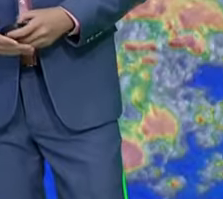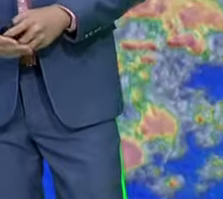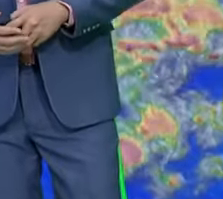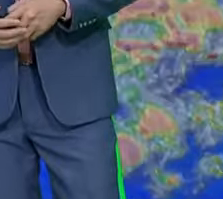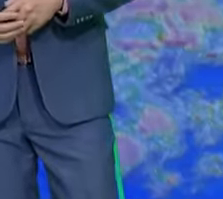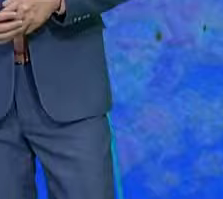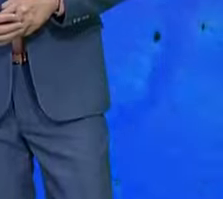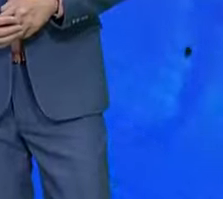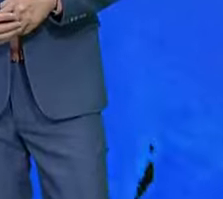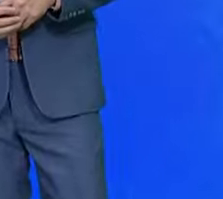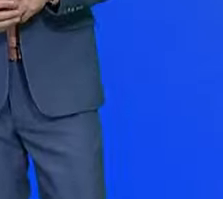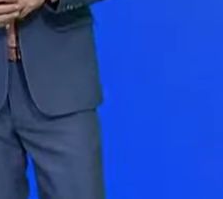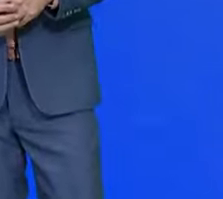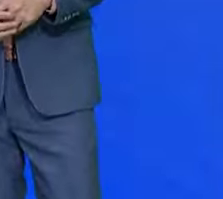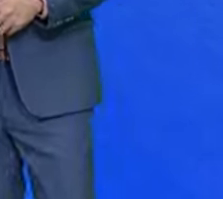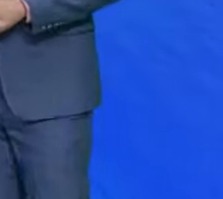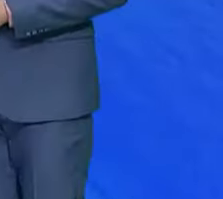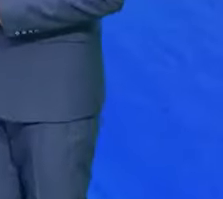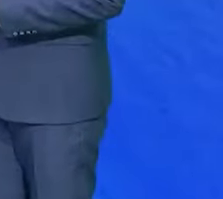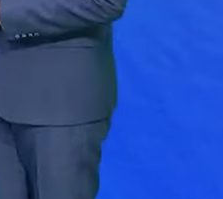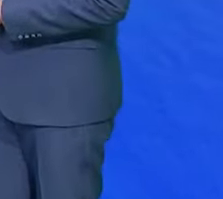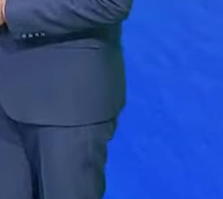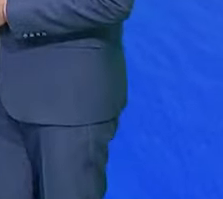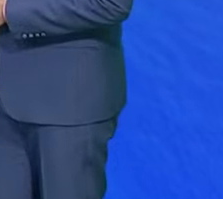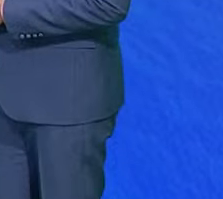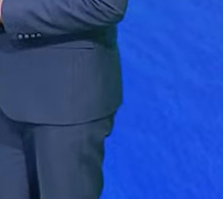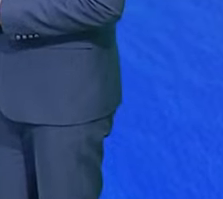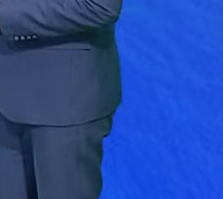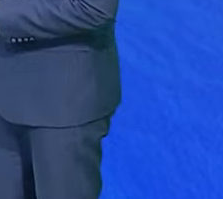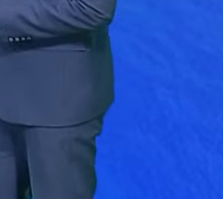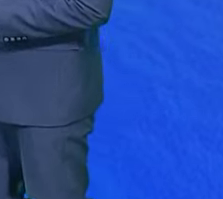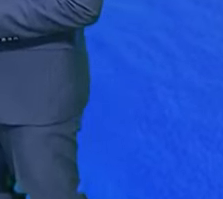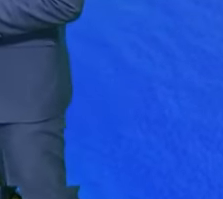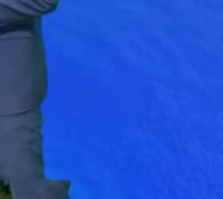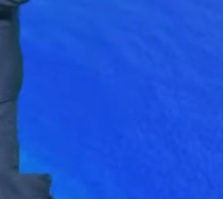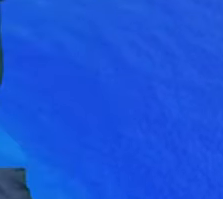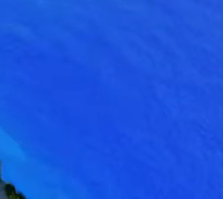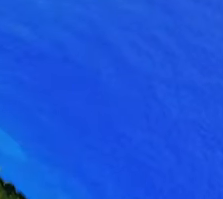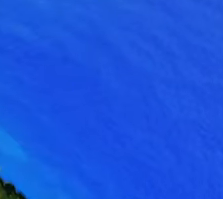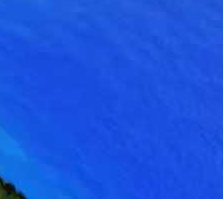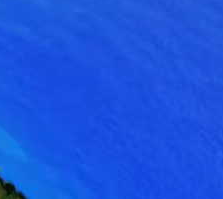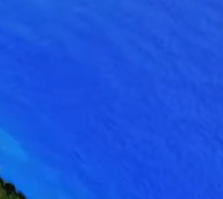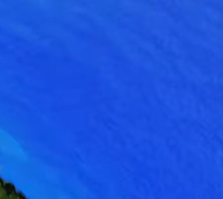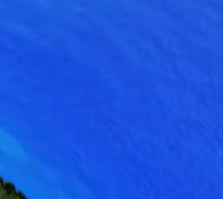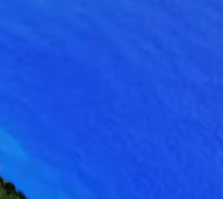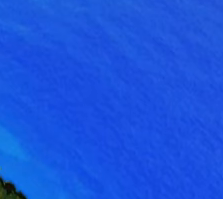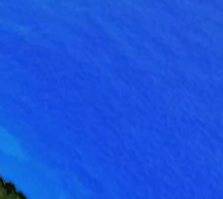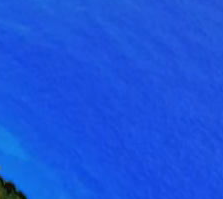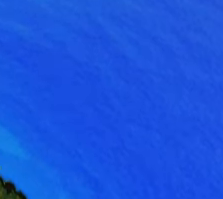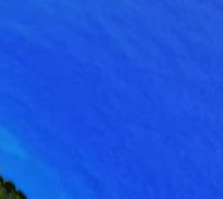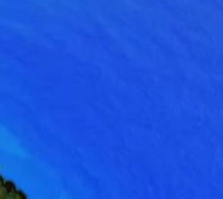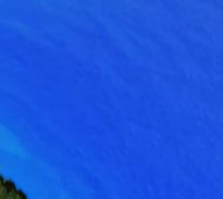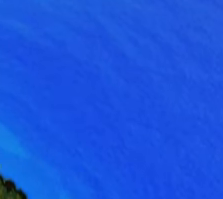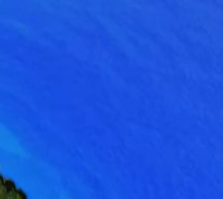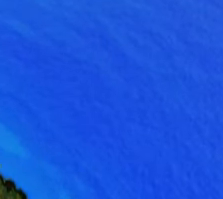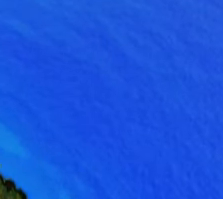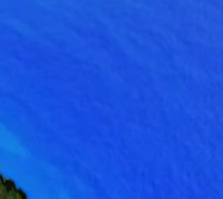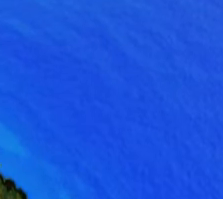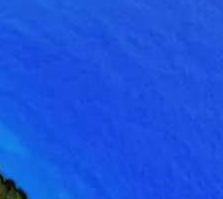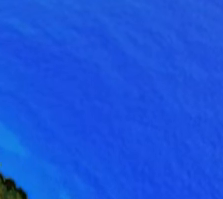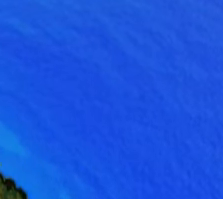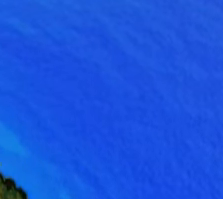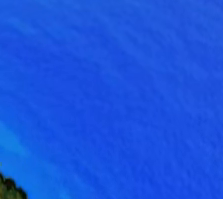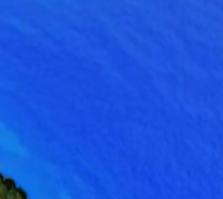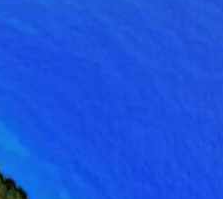bukas. Tumaas naman na ang temperatura sa Northern Luzon dahil sa pawala ng amihan. 13.5 degrees Celsius ang temperatura sa La